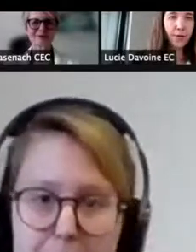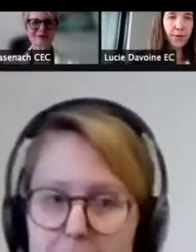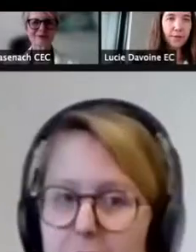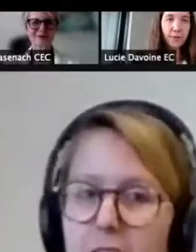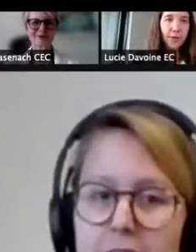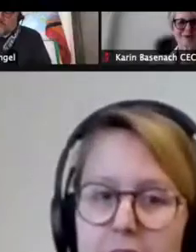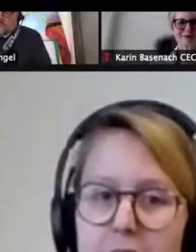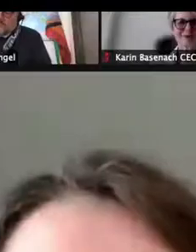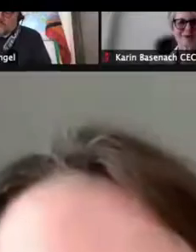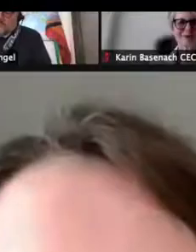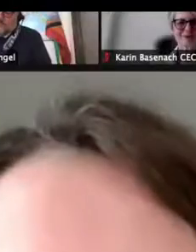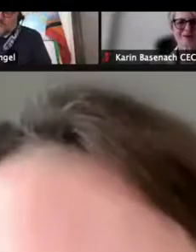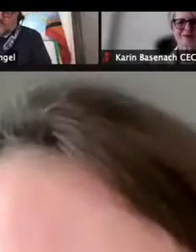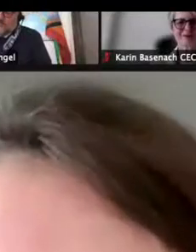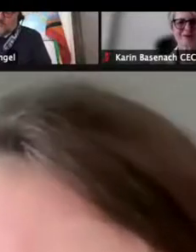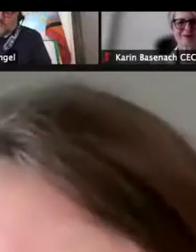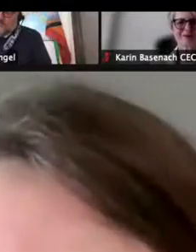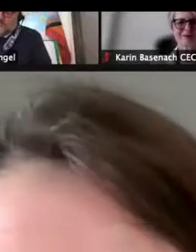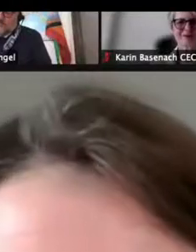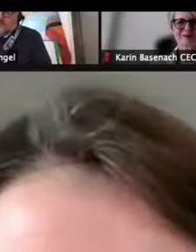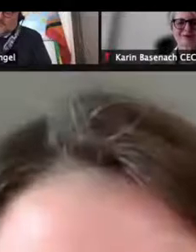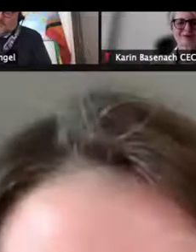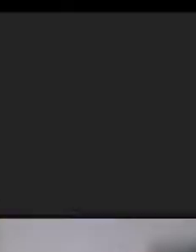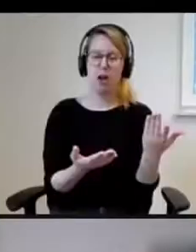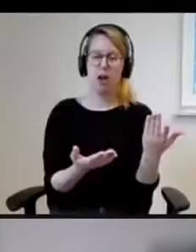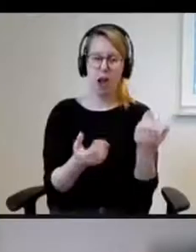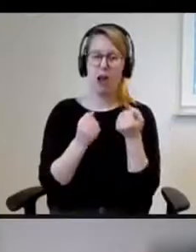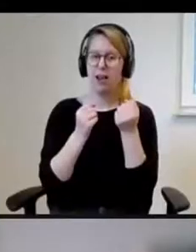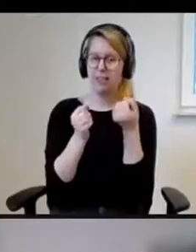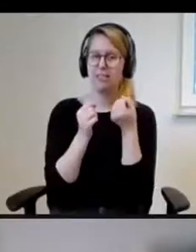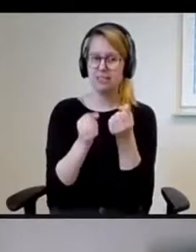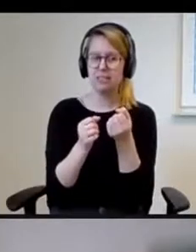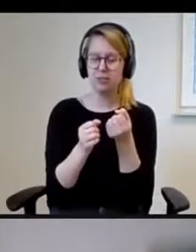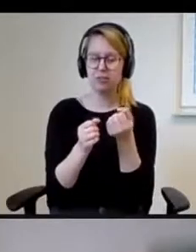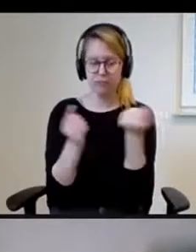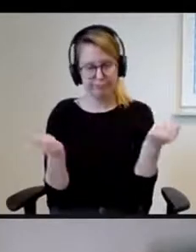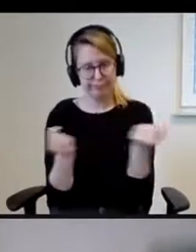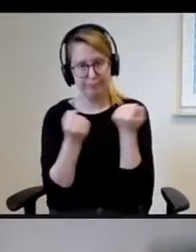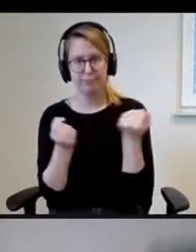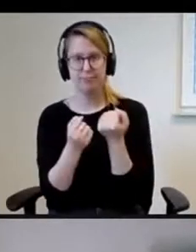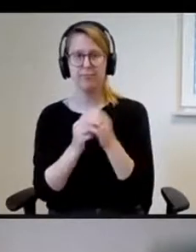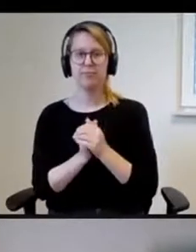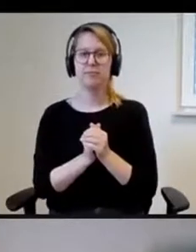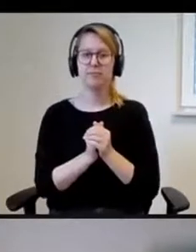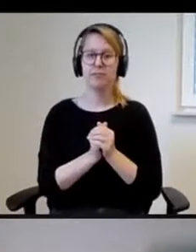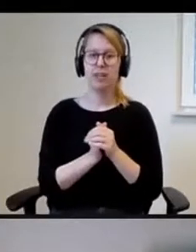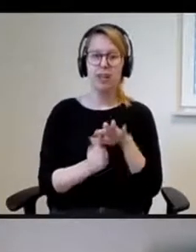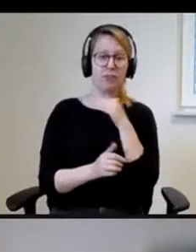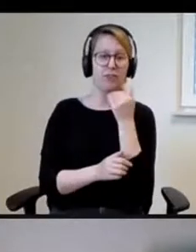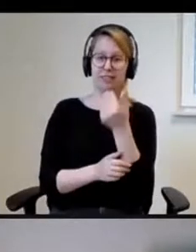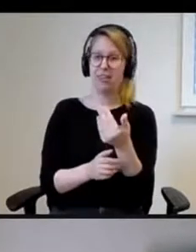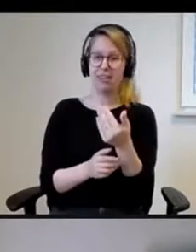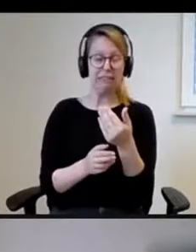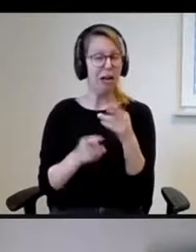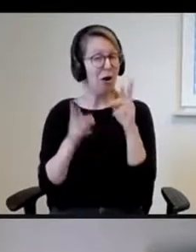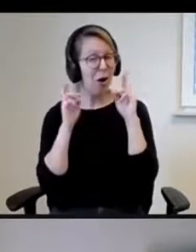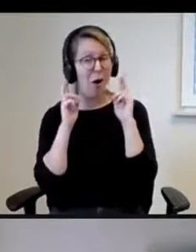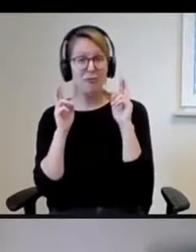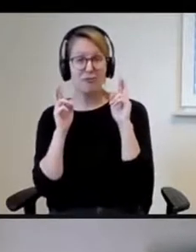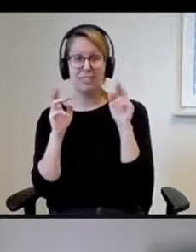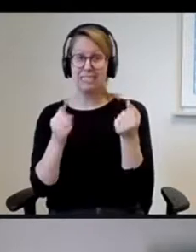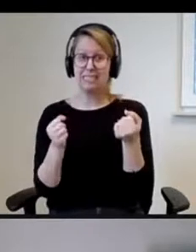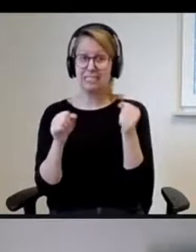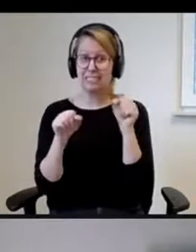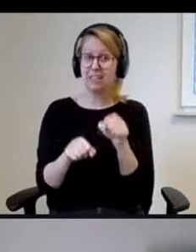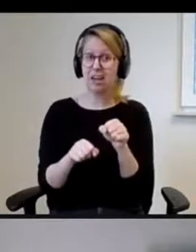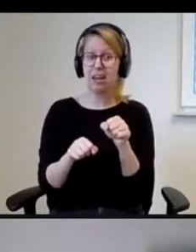revenir et terminer le slide. Merci beaucoup, j'espère, pour votre écoute et je suis